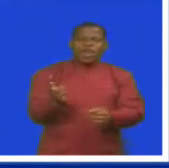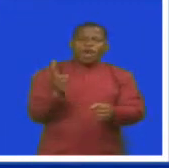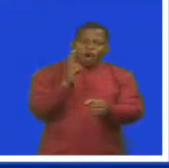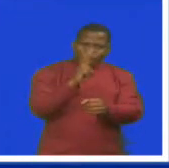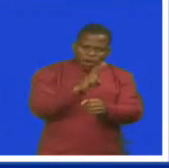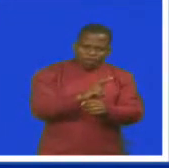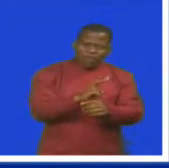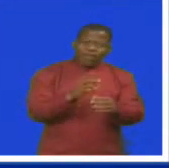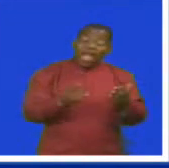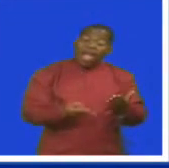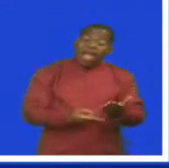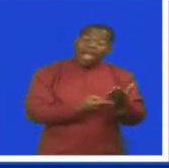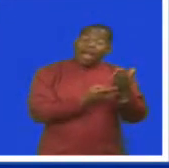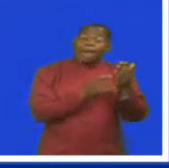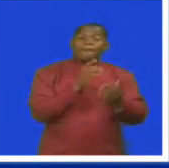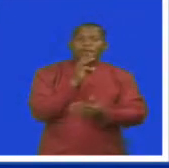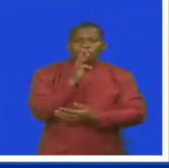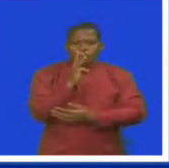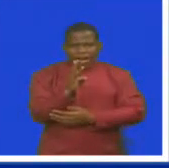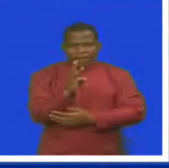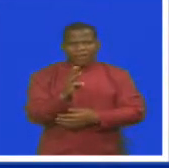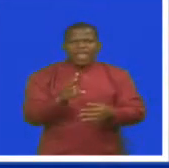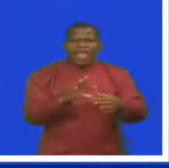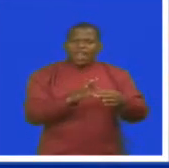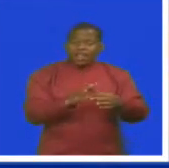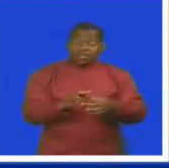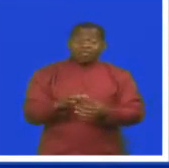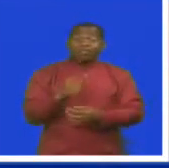welive ekukhuliseni bantfwana belive